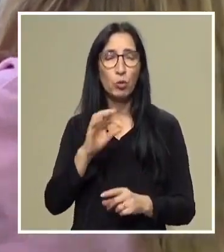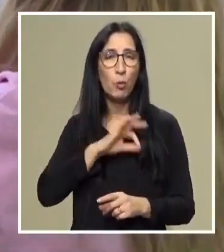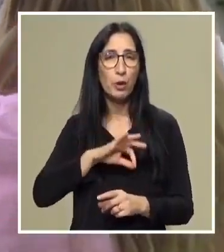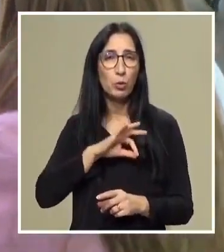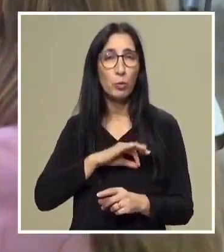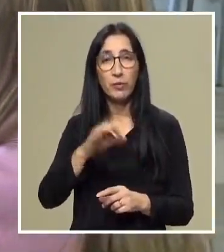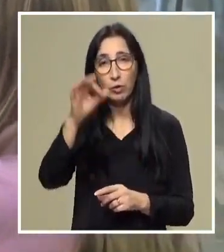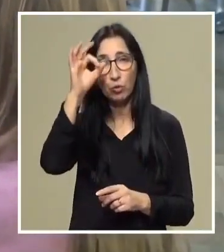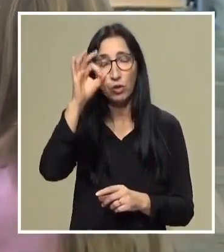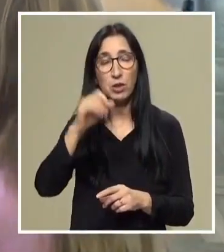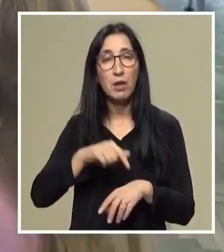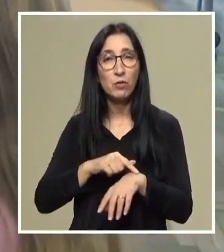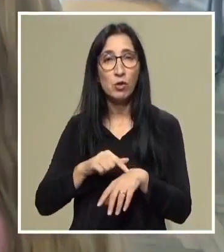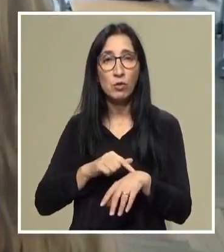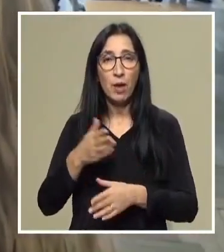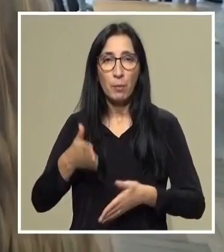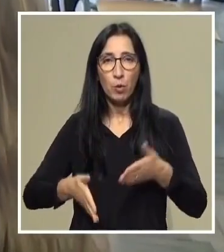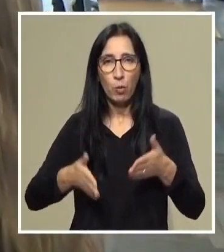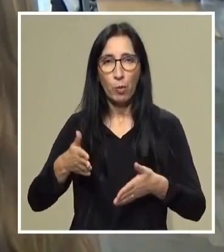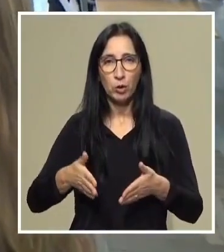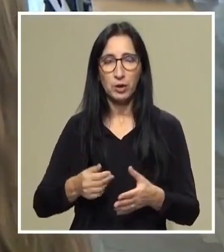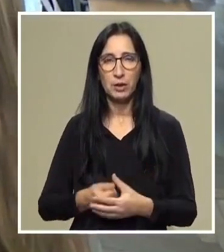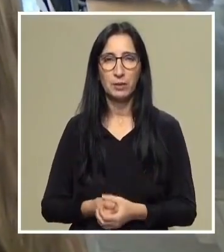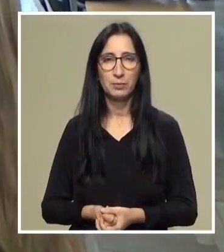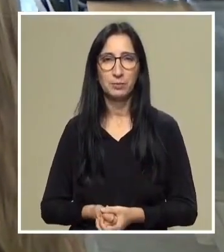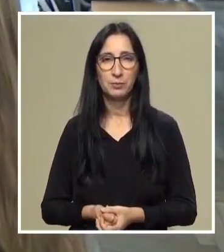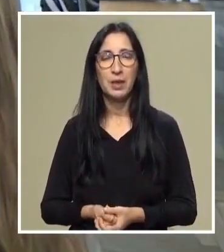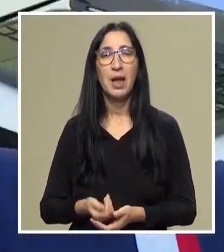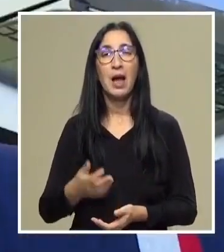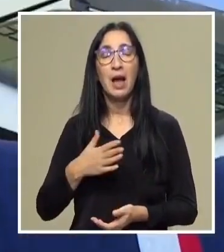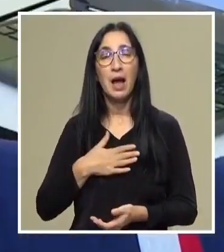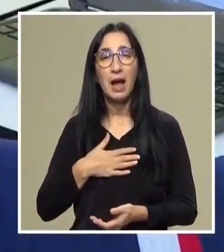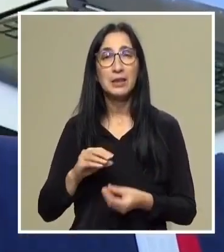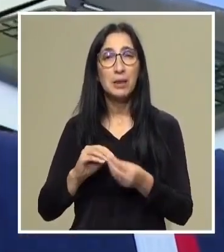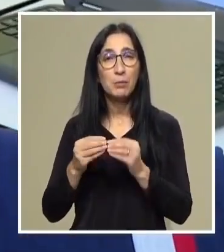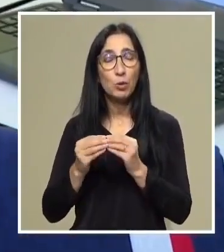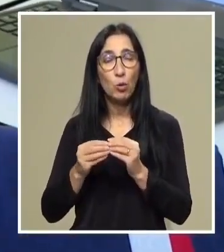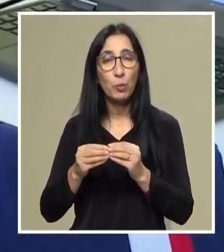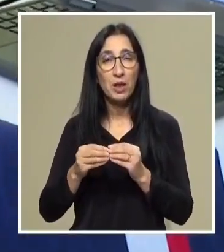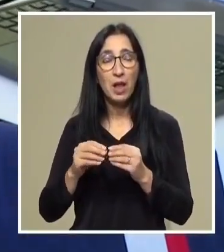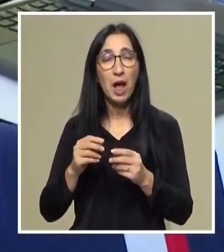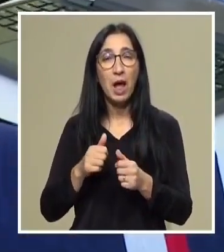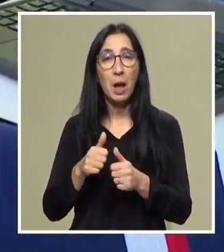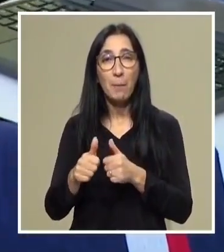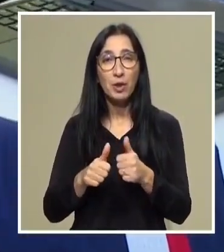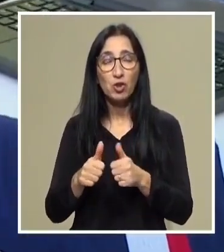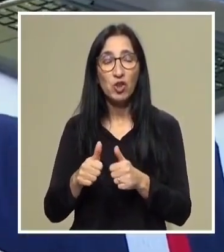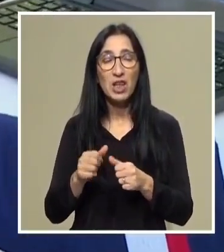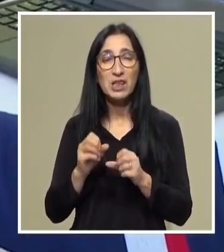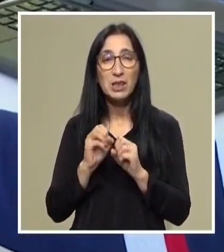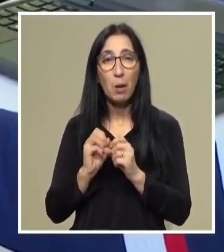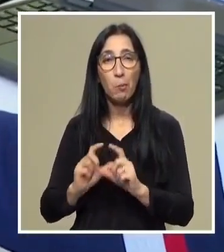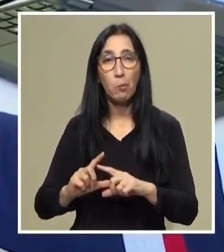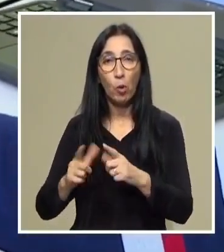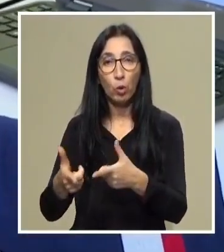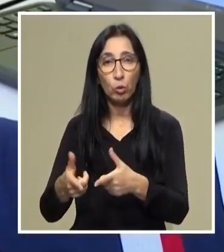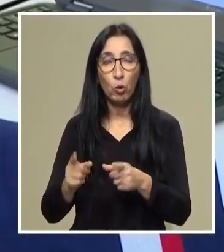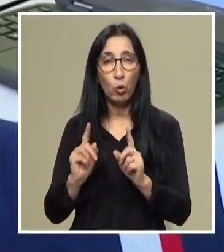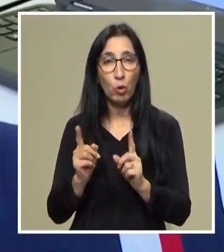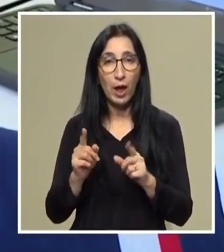придобиват учениците в часовете по роботика. Аз съм сглобила машина за боклук, която